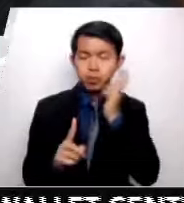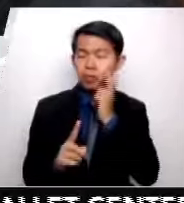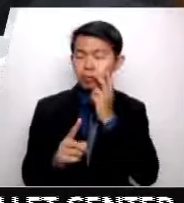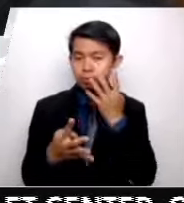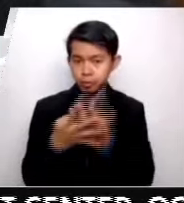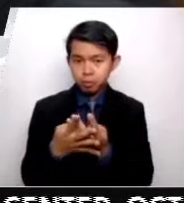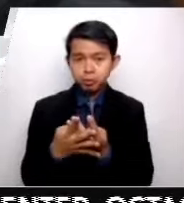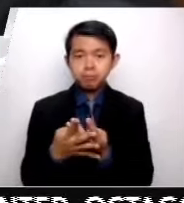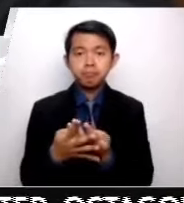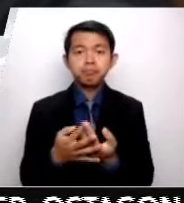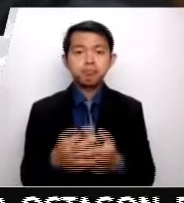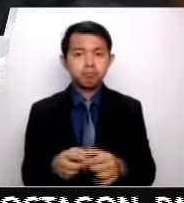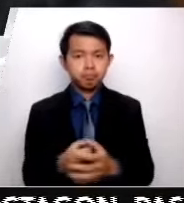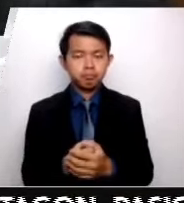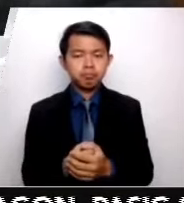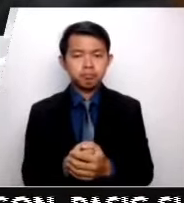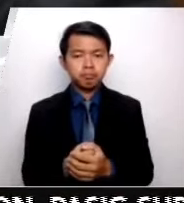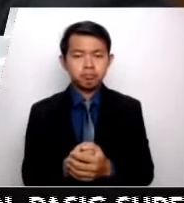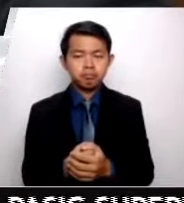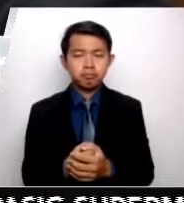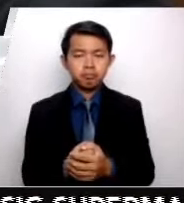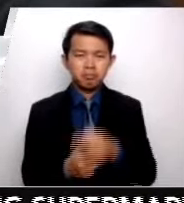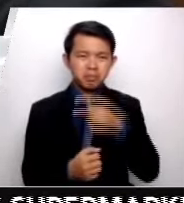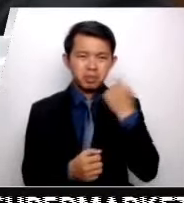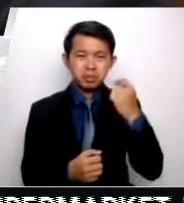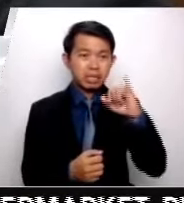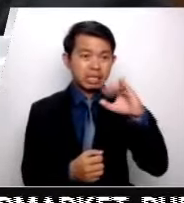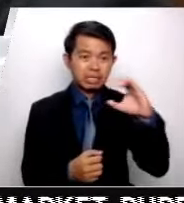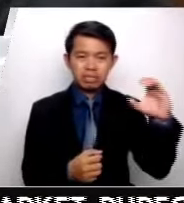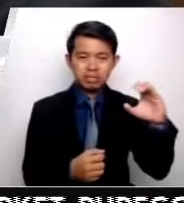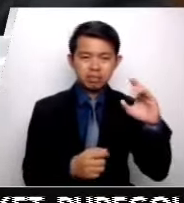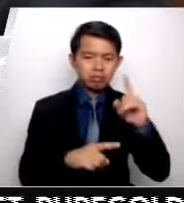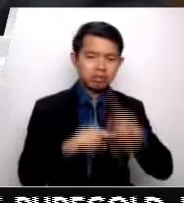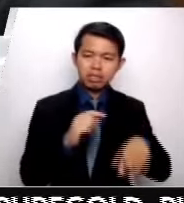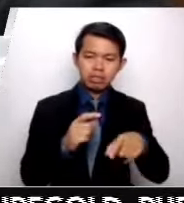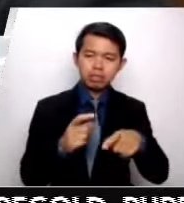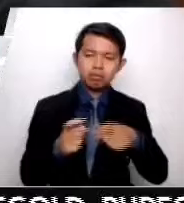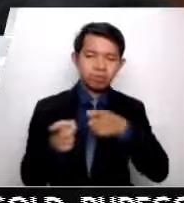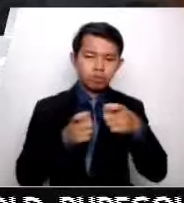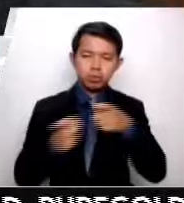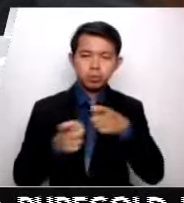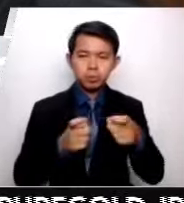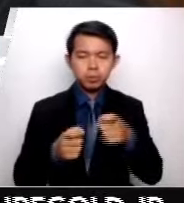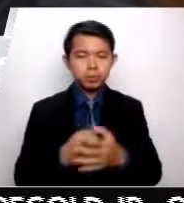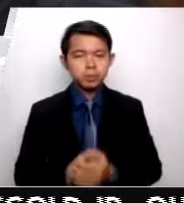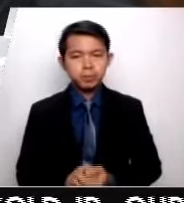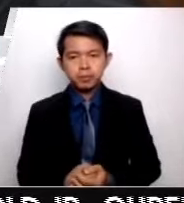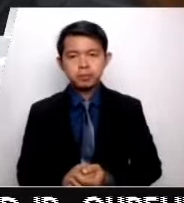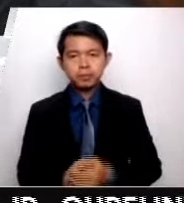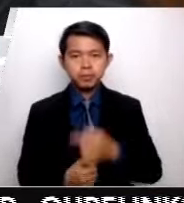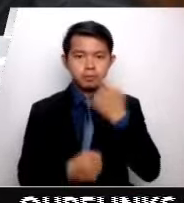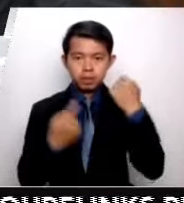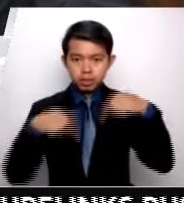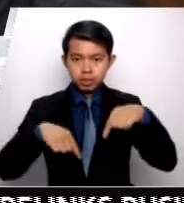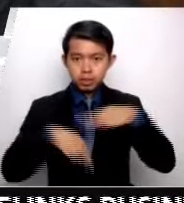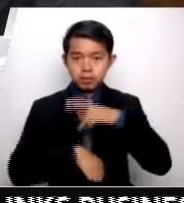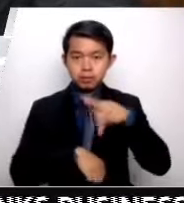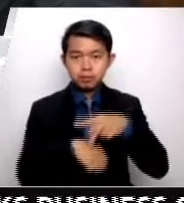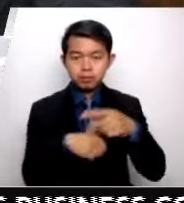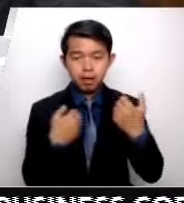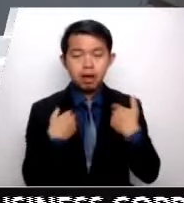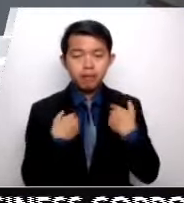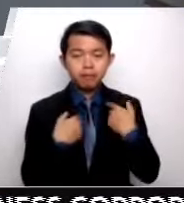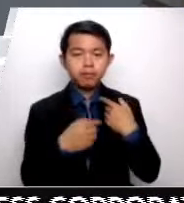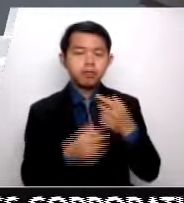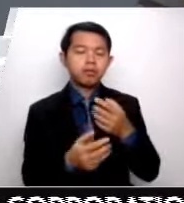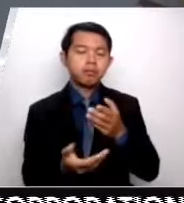hindi na siya papatawag ng icc eh Tawag at Mayon na ritong tinatawag na na proper judgment ang ginagawa ng ating bansa